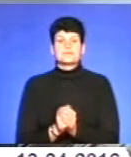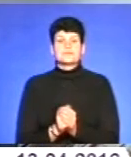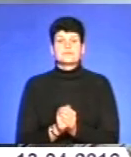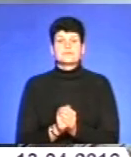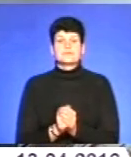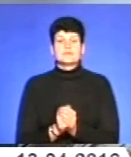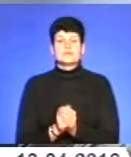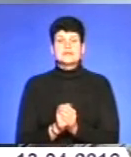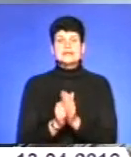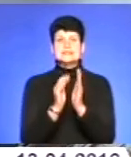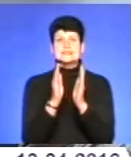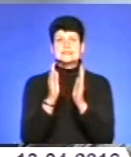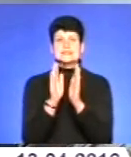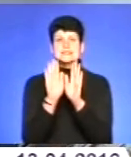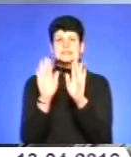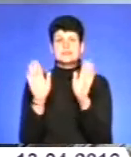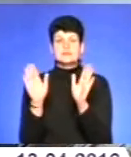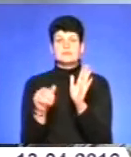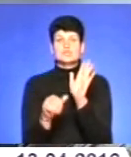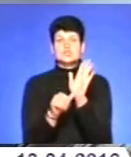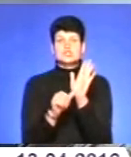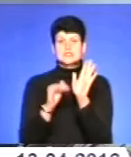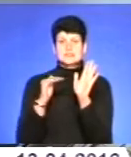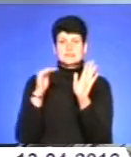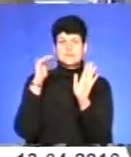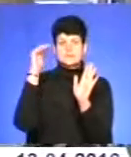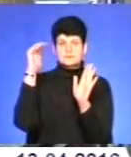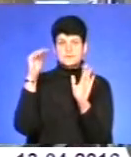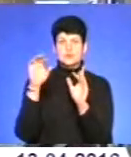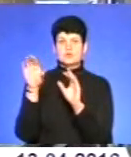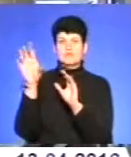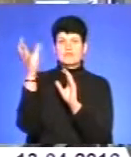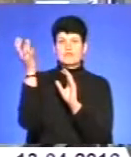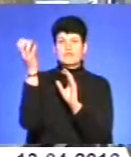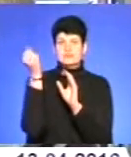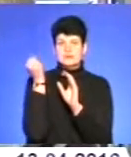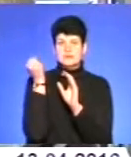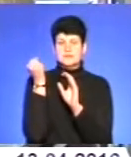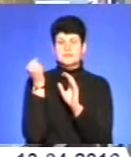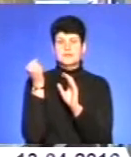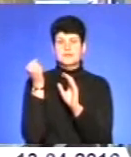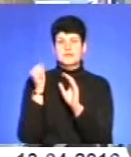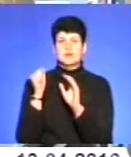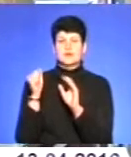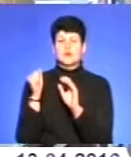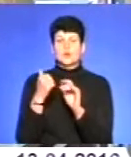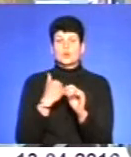Стележі повинні бути шестиполочні, щоб достати на рівні витягнутої руки. У нас